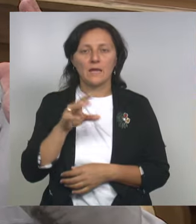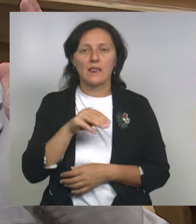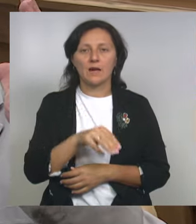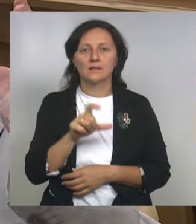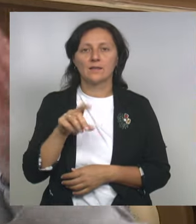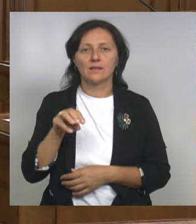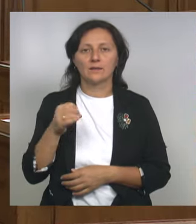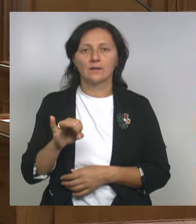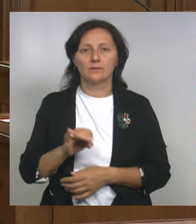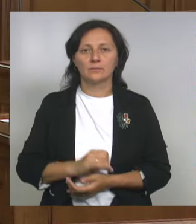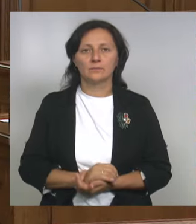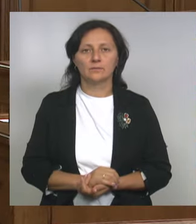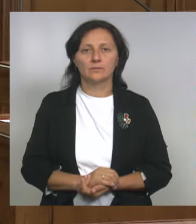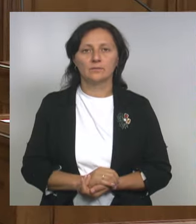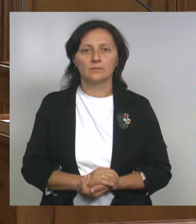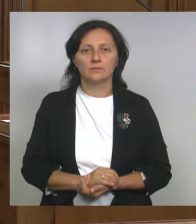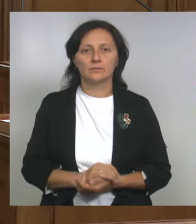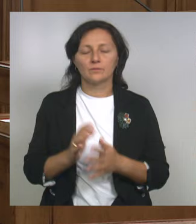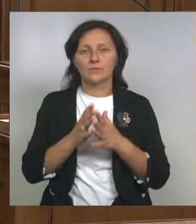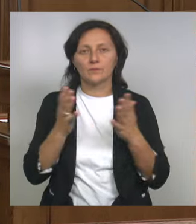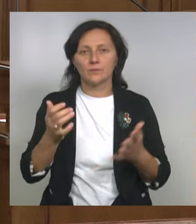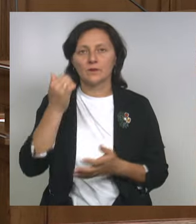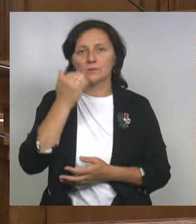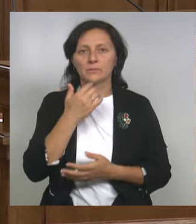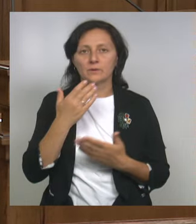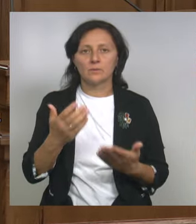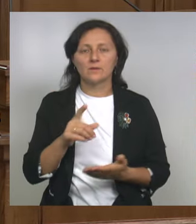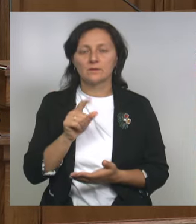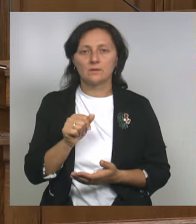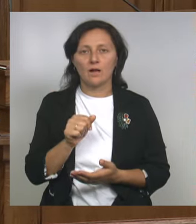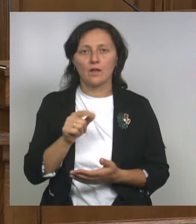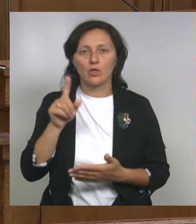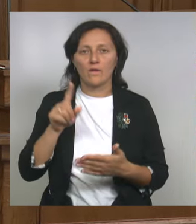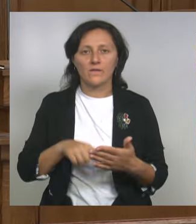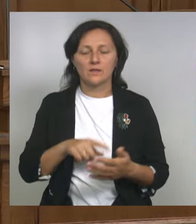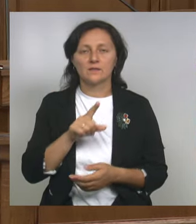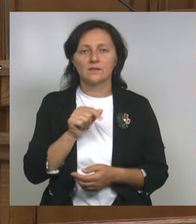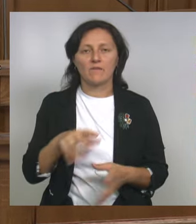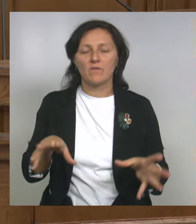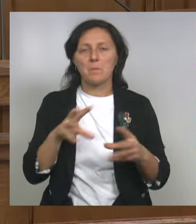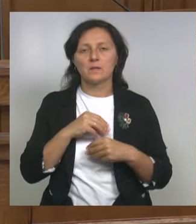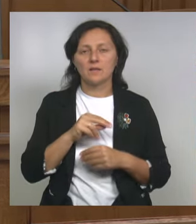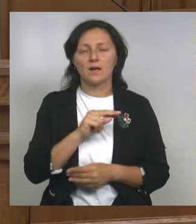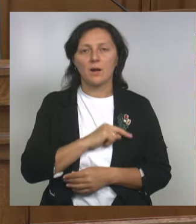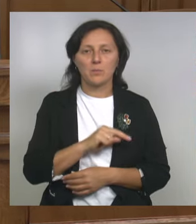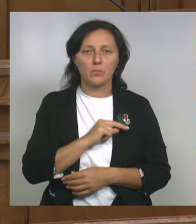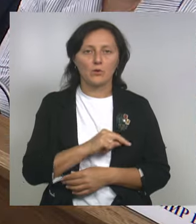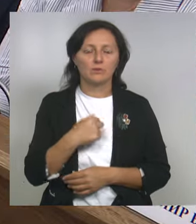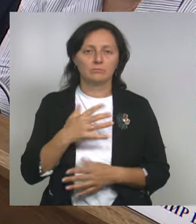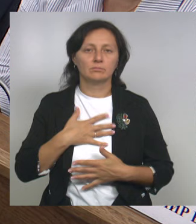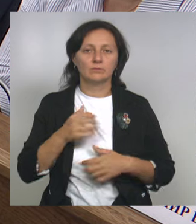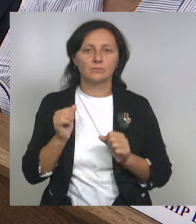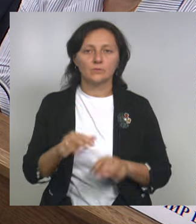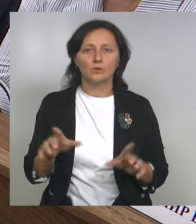Хтей. Спасибо большое, уважаемые коллеги, за оказанное доверие, за совместную работу. Приложу максимум усилий,